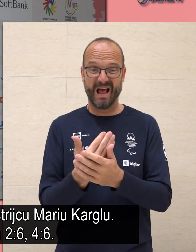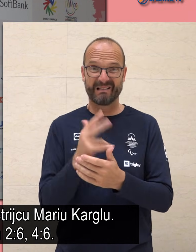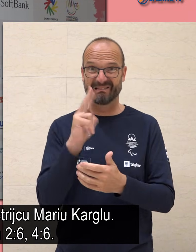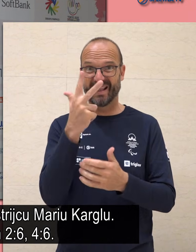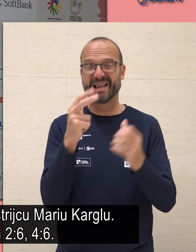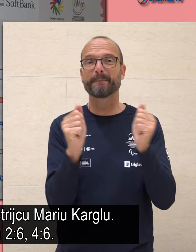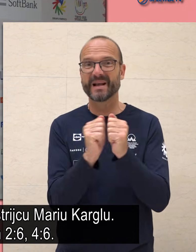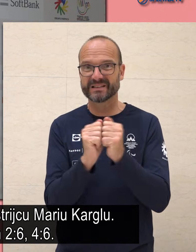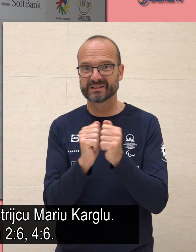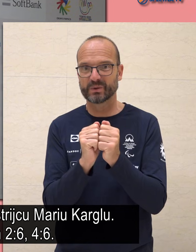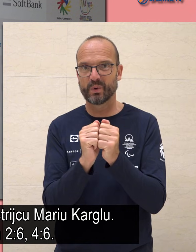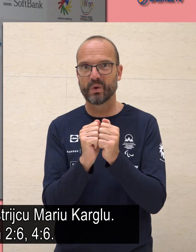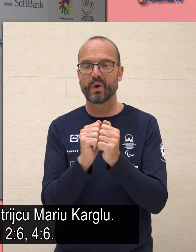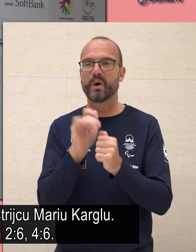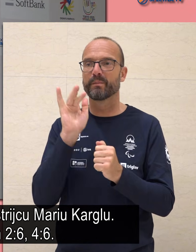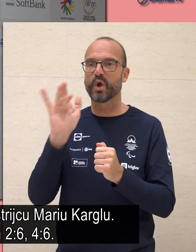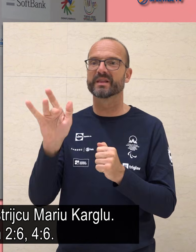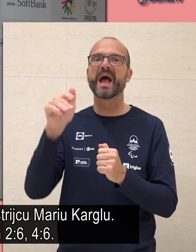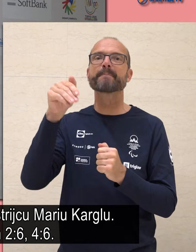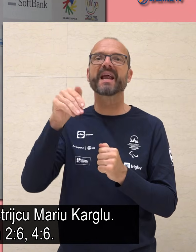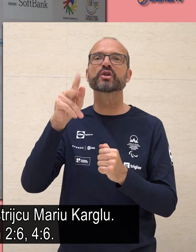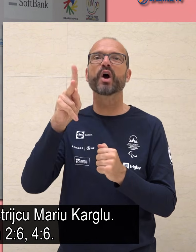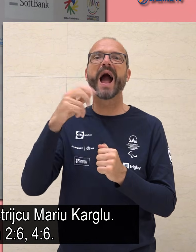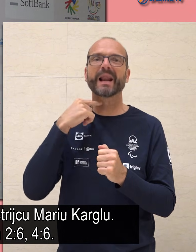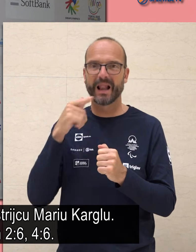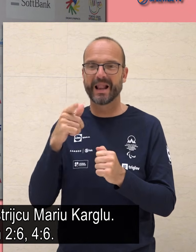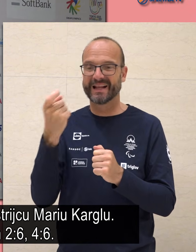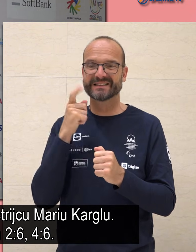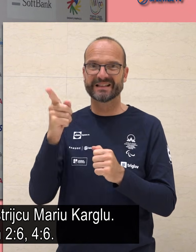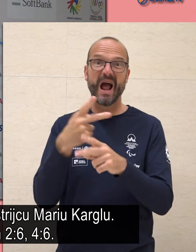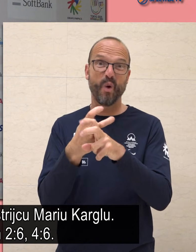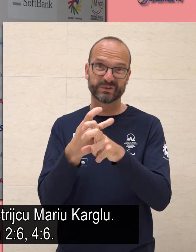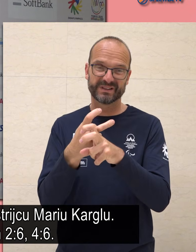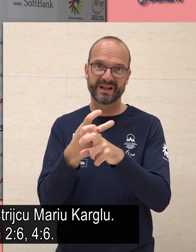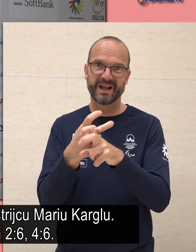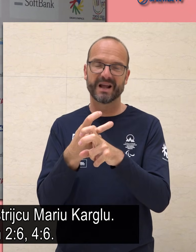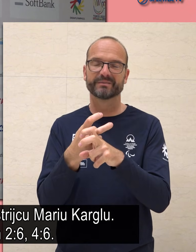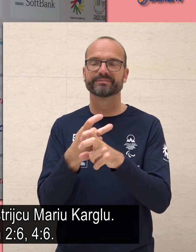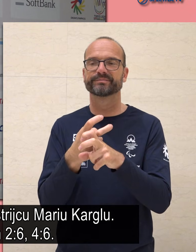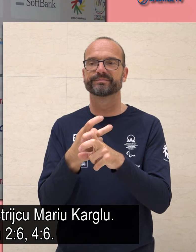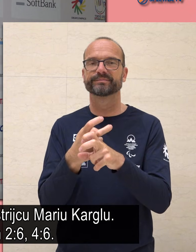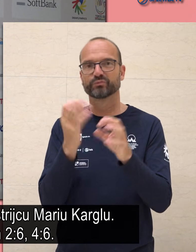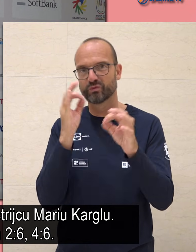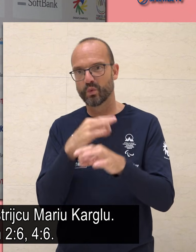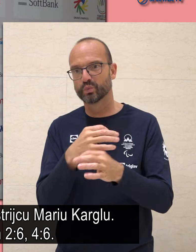zadnje mesto proti Mariju Kaker iz